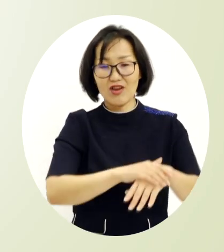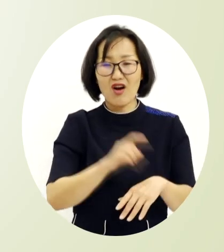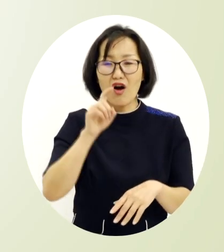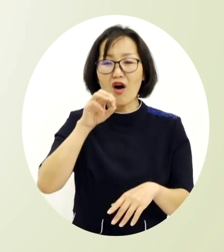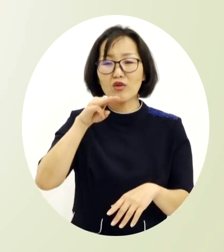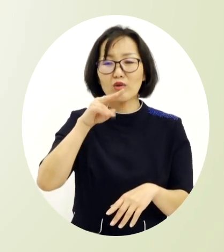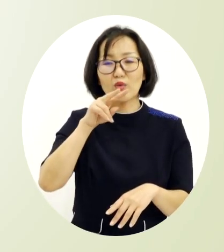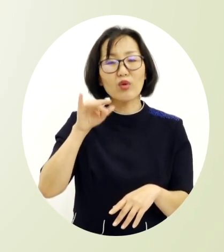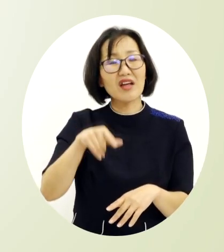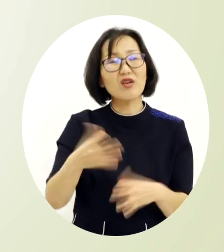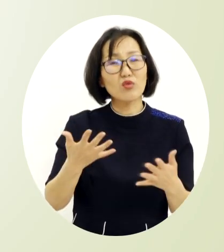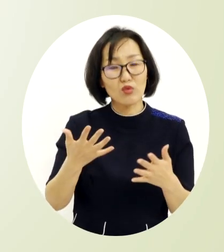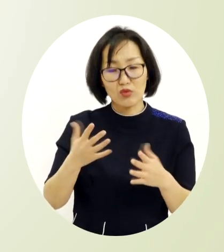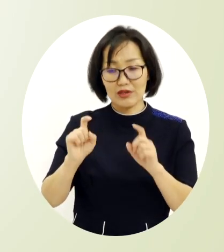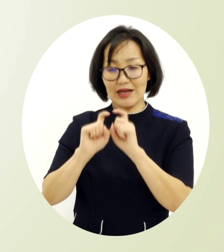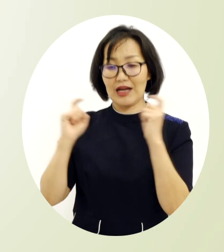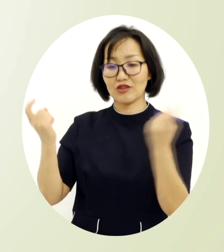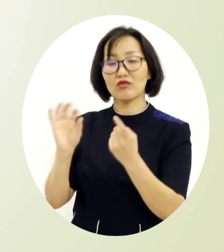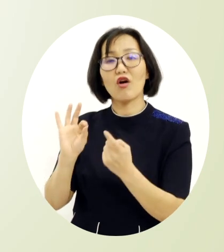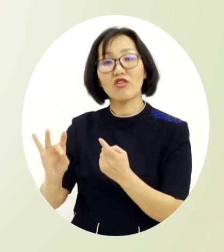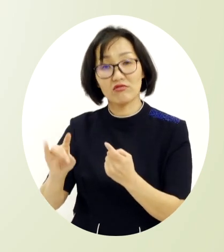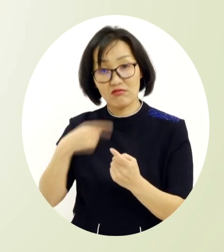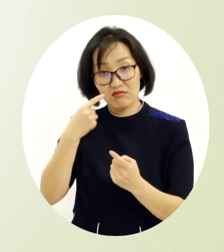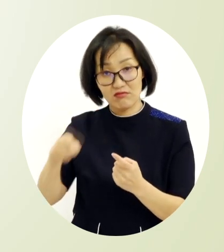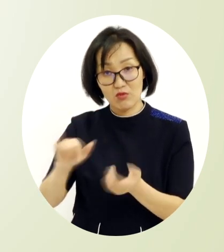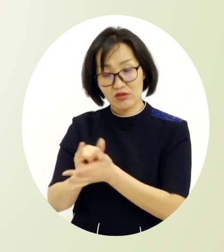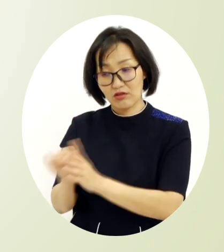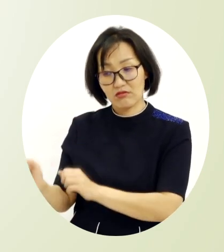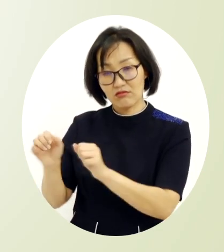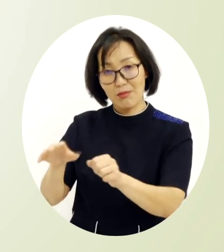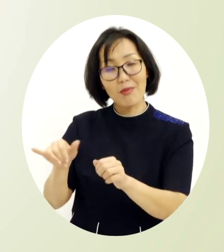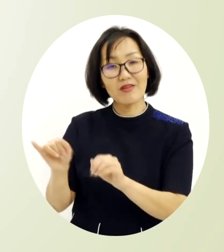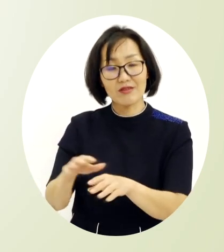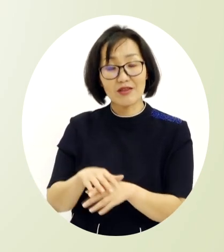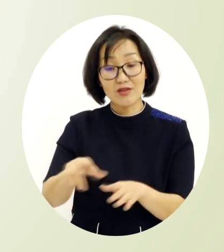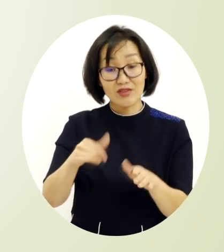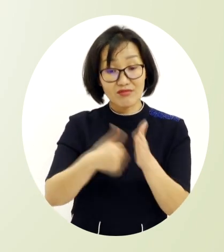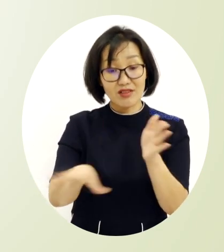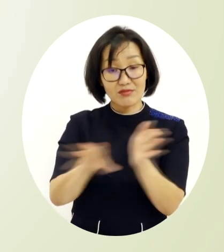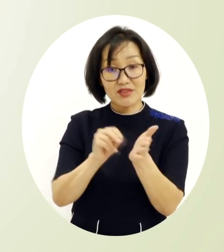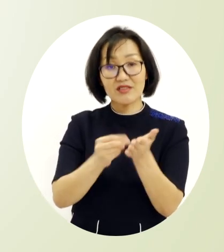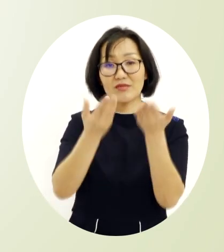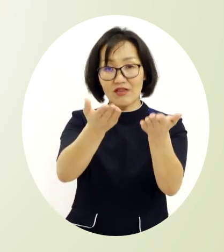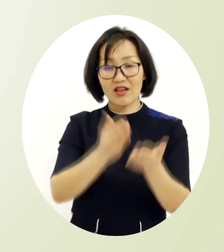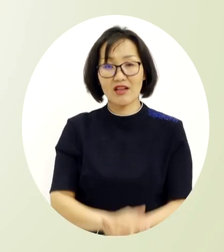нь оруулахыг хэлж байгаа юм байна. Хүүхдүүд та бүхэн дэвтэртээ бичиж тэмдэглэж аваарай.